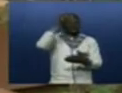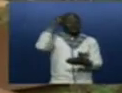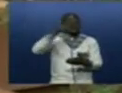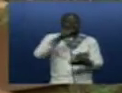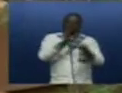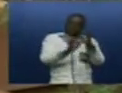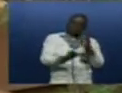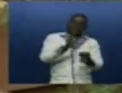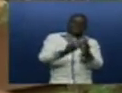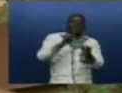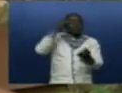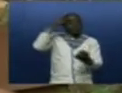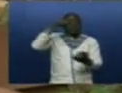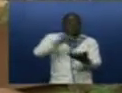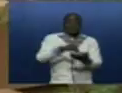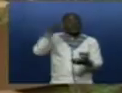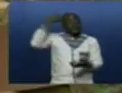que cette justice soit, qu'ils soient capables